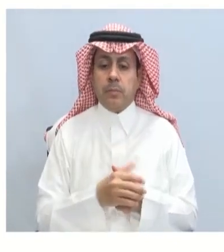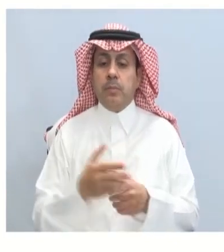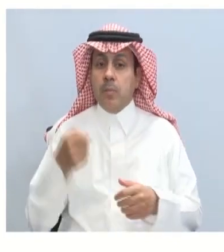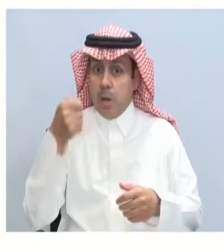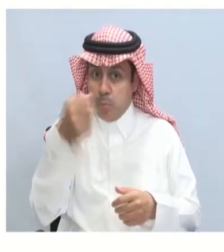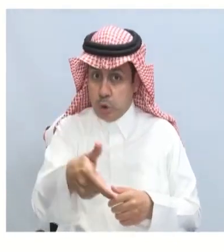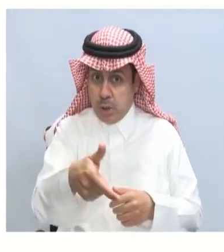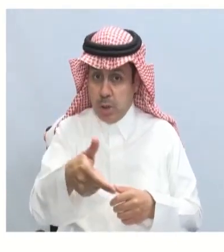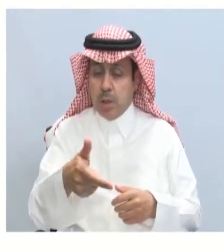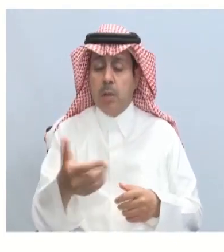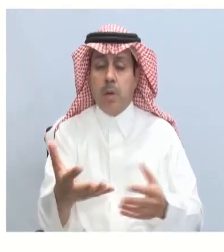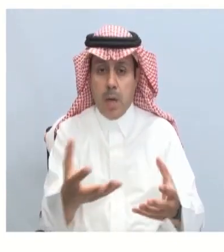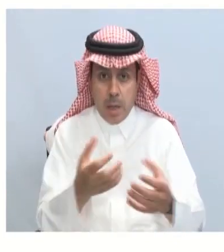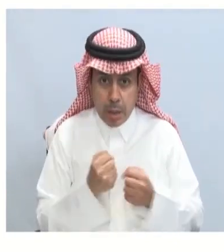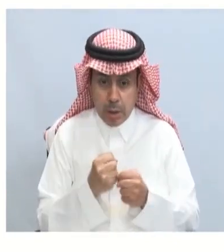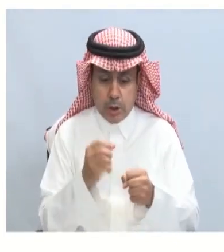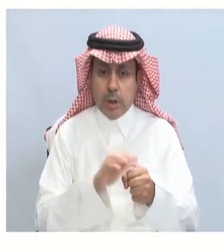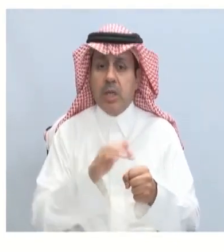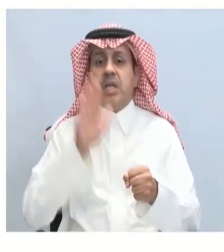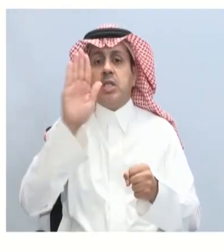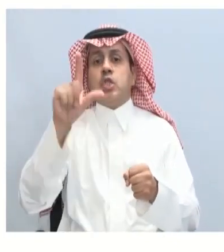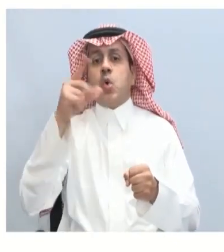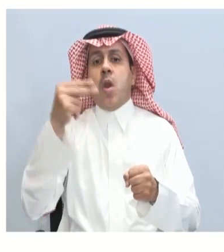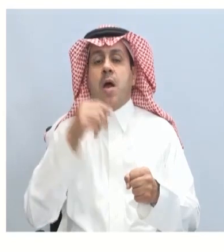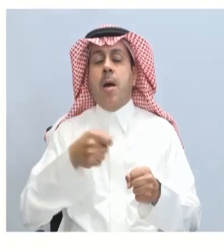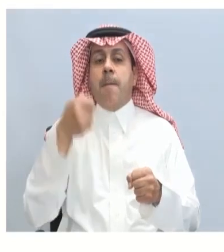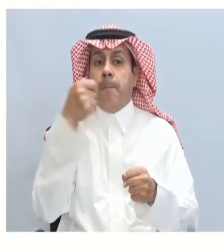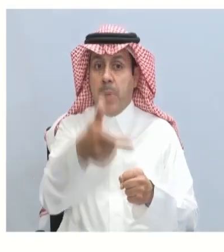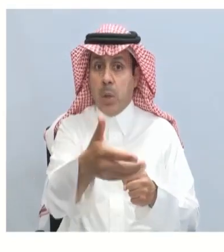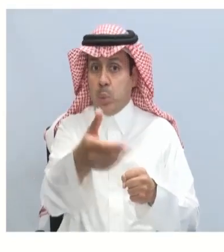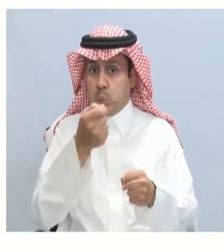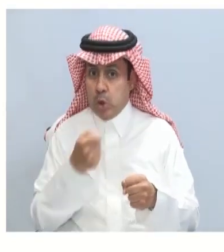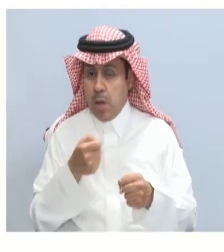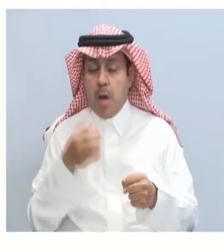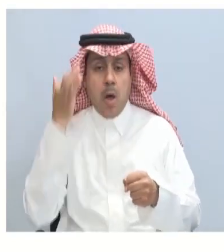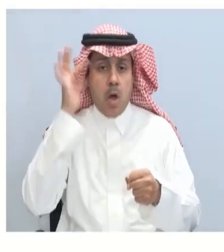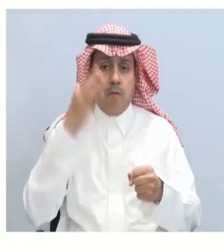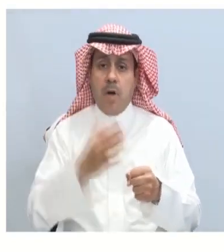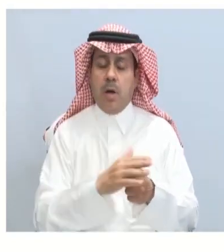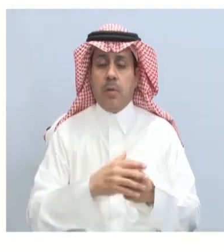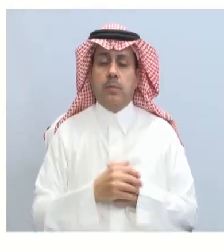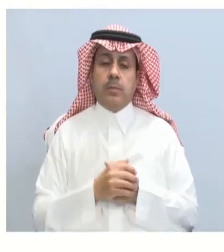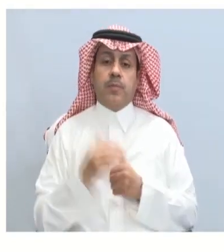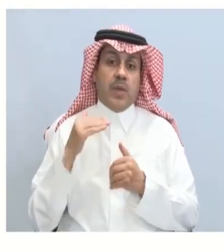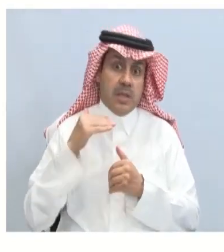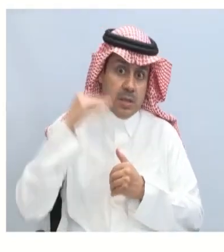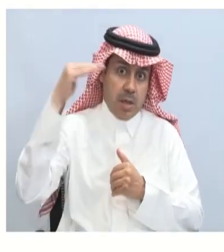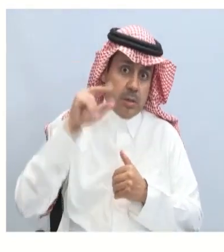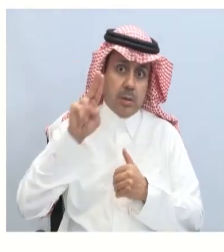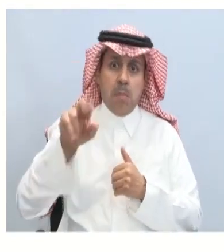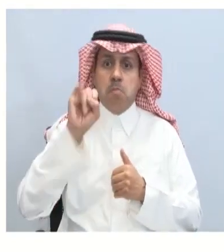المشتري من التصرف في السلعه ببيع وشراء وهو امر زائد على قدر